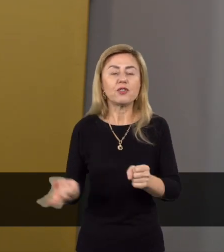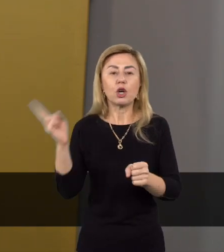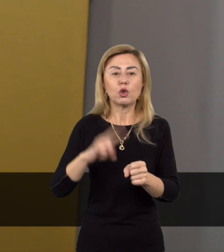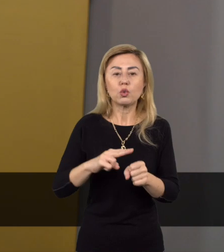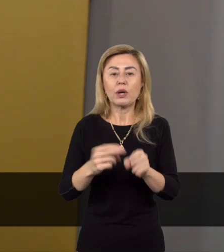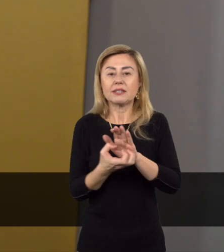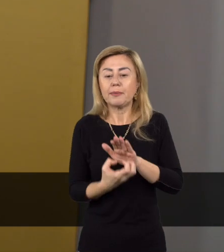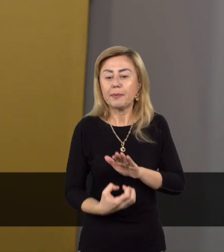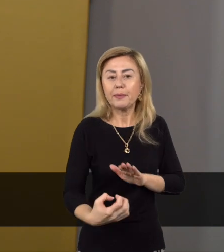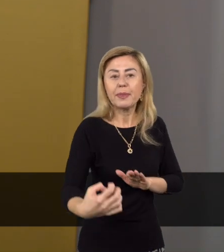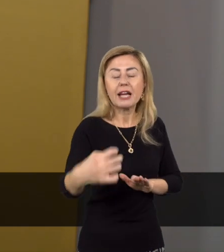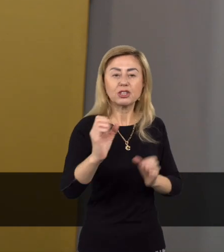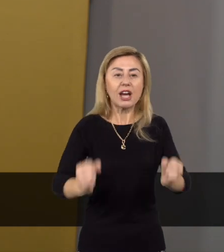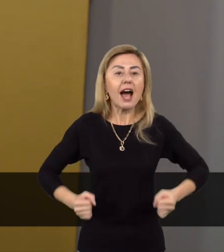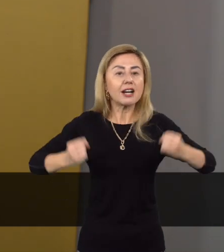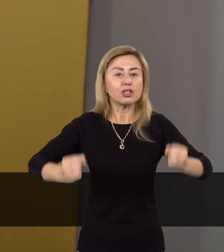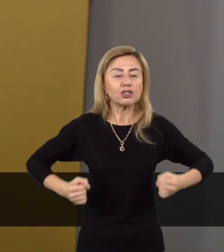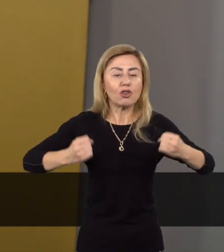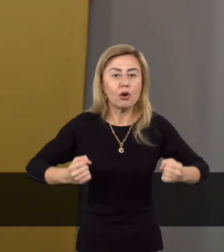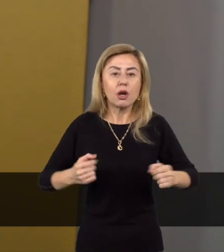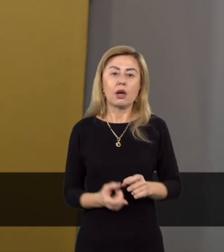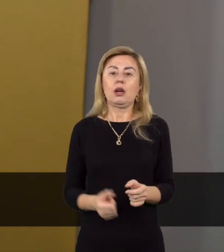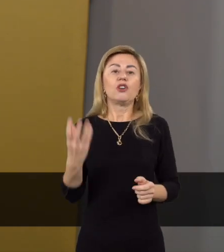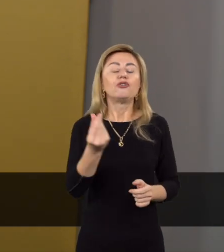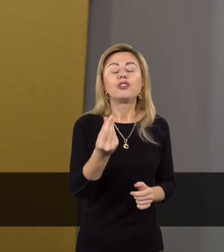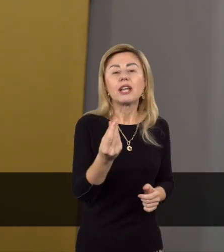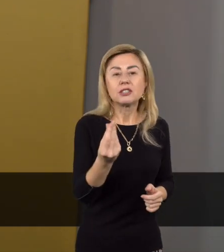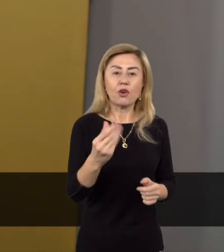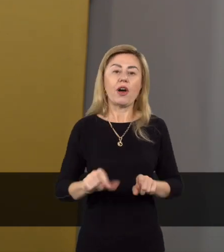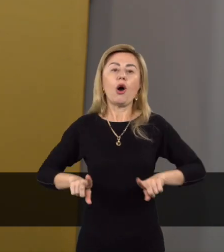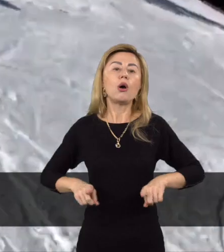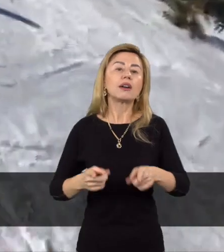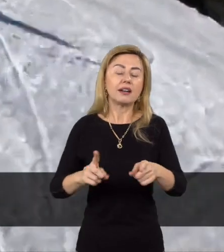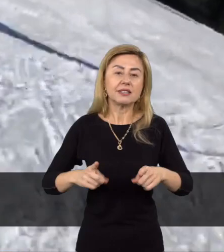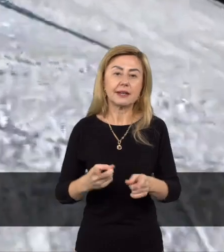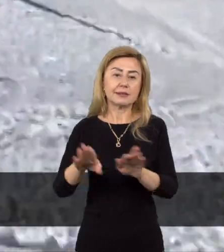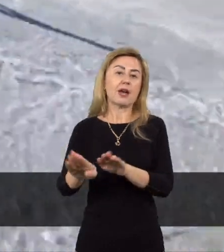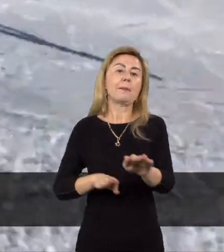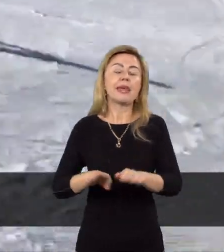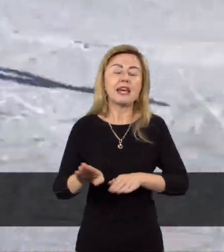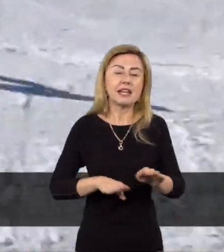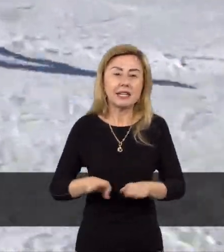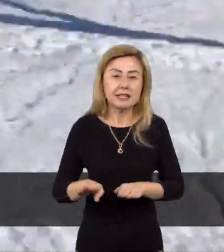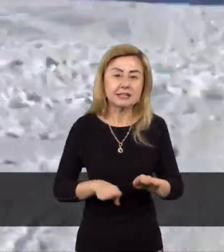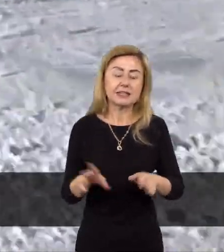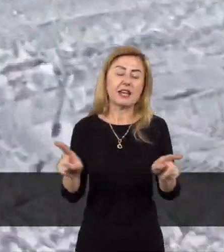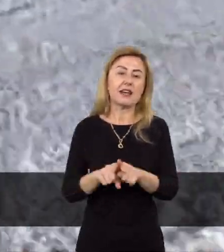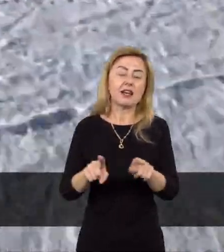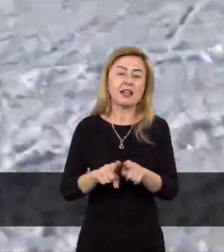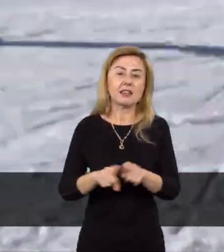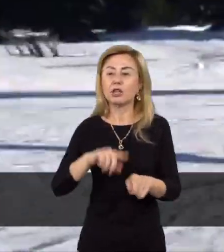się problemami. Przede wszystkim finansowymi. Druga, organizacja. Trzecia, miejsce.